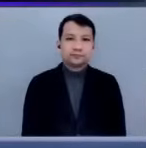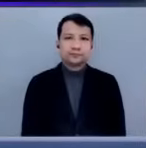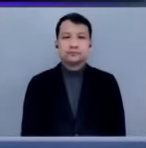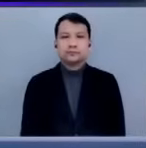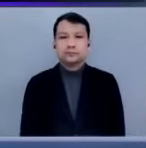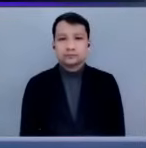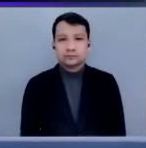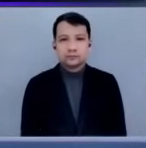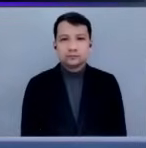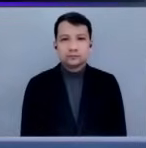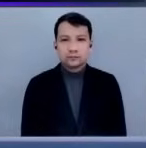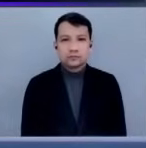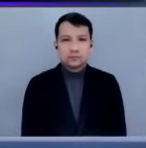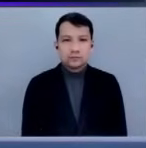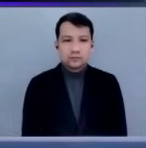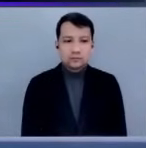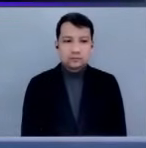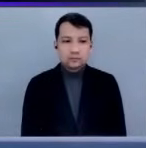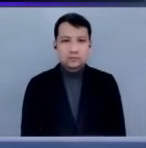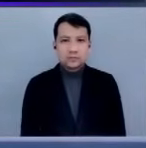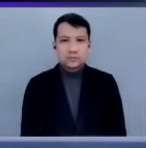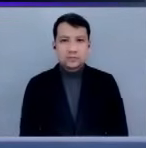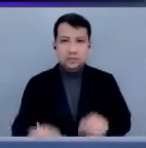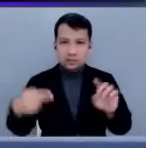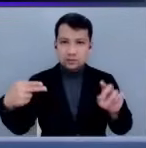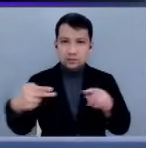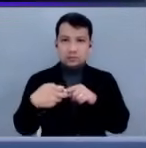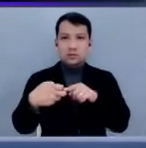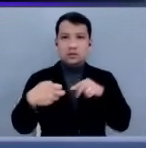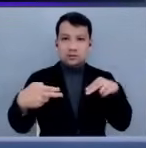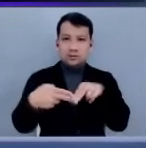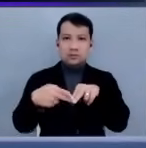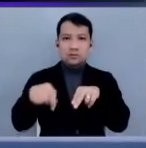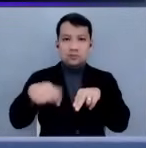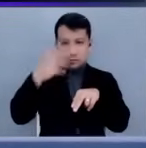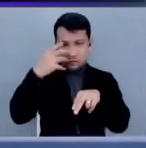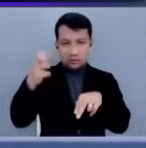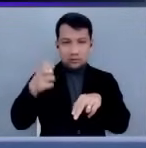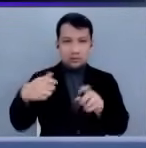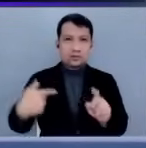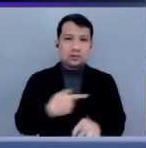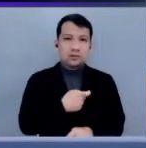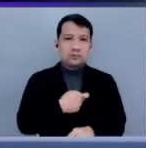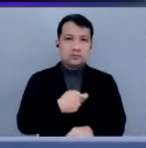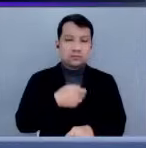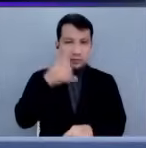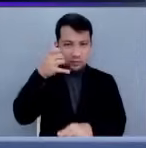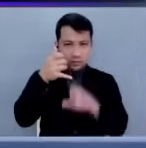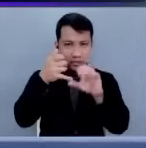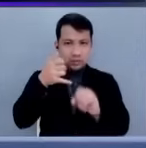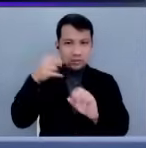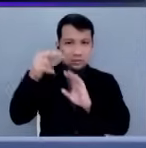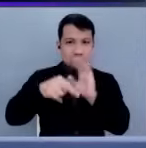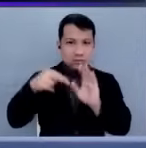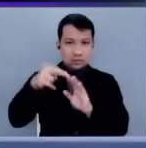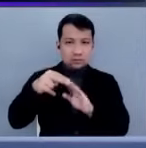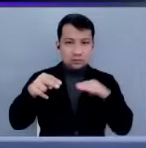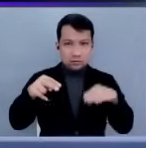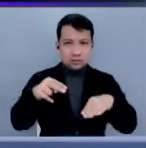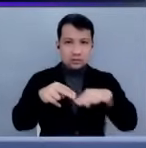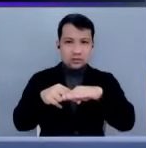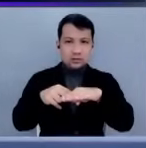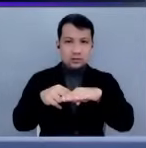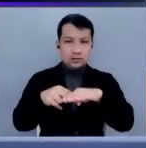Siya na ang nakabangga, abay siya pa ang may ganang manakit. Sa Pulsa Video, ang tangkang pananagasa ng